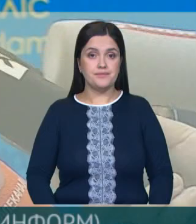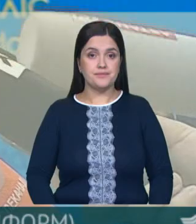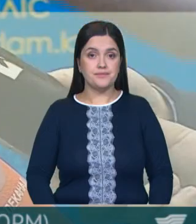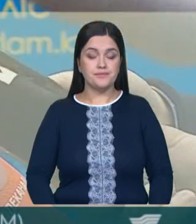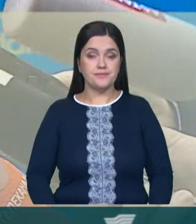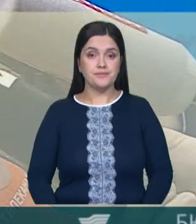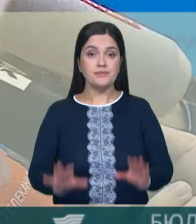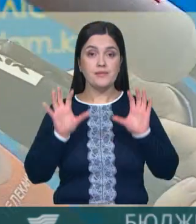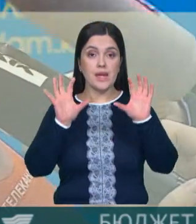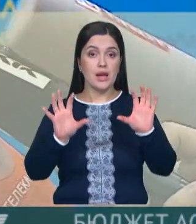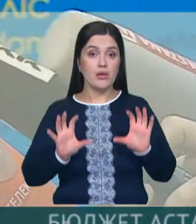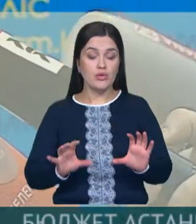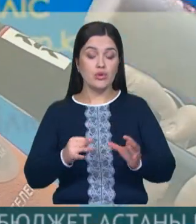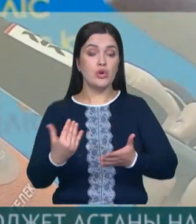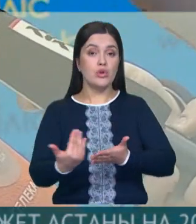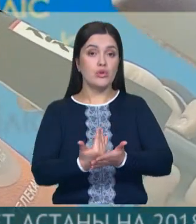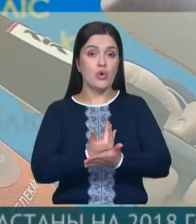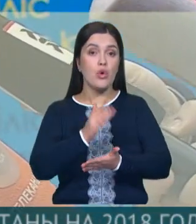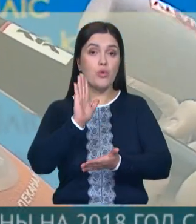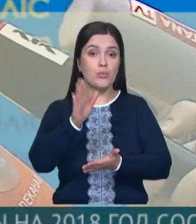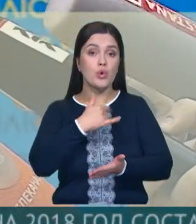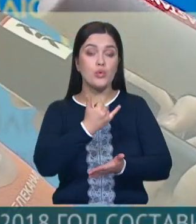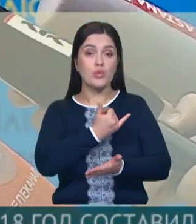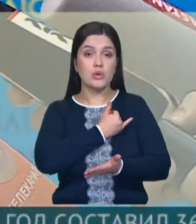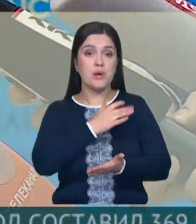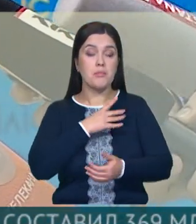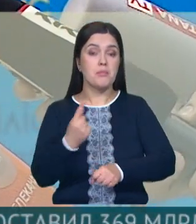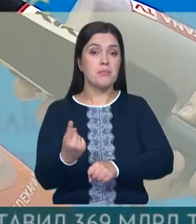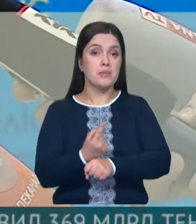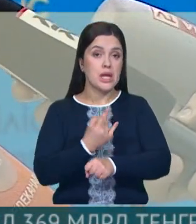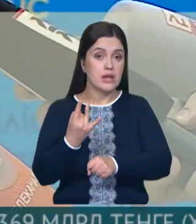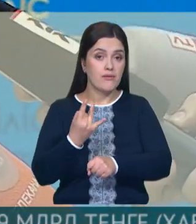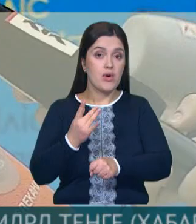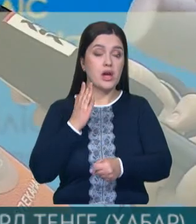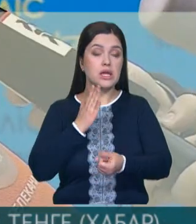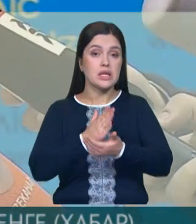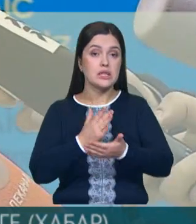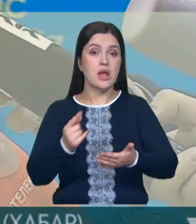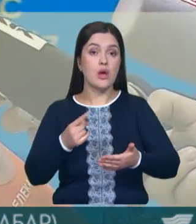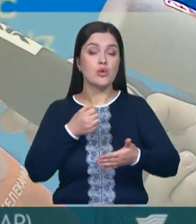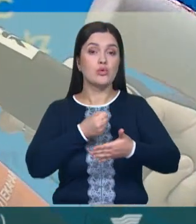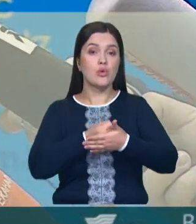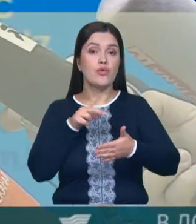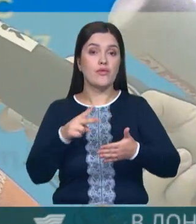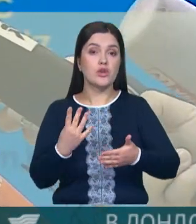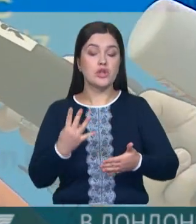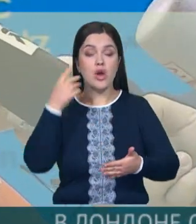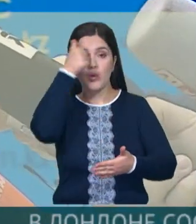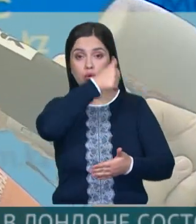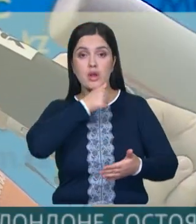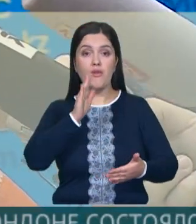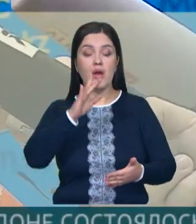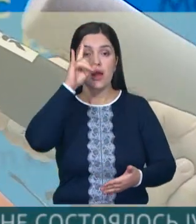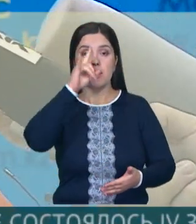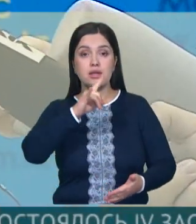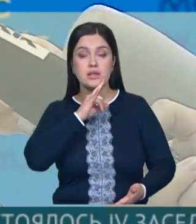Закон о стандартизации у нас принят впервые. До этого, с 2004 года, в